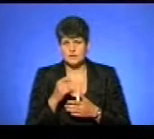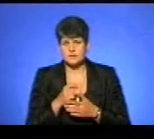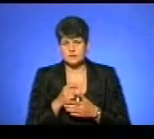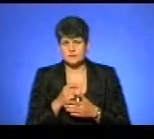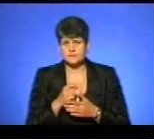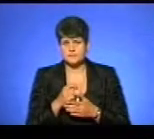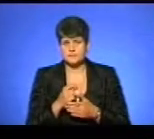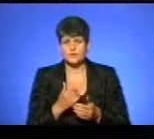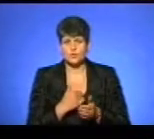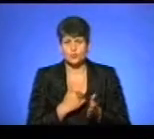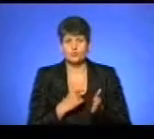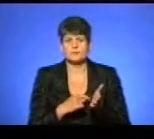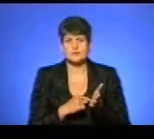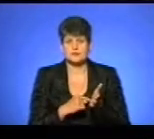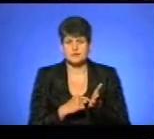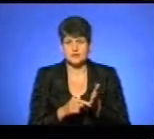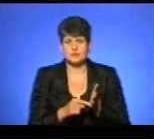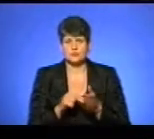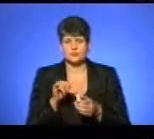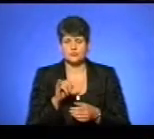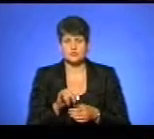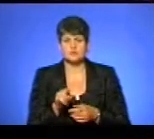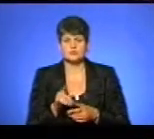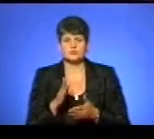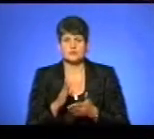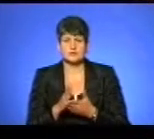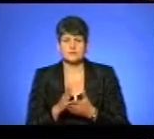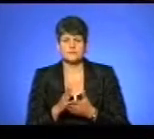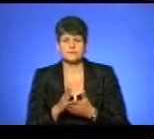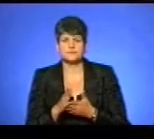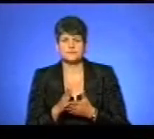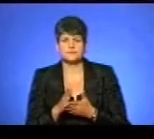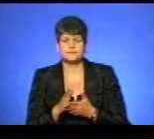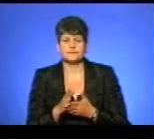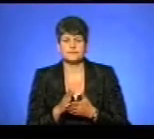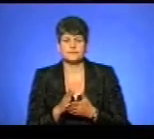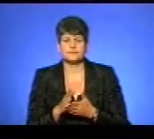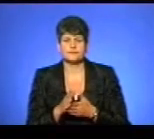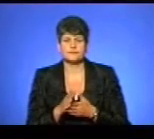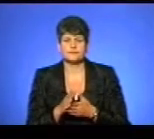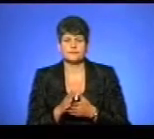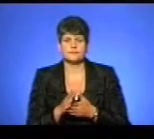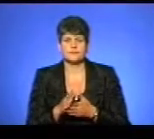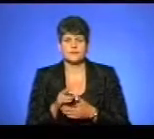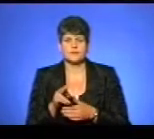Хочу підкреслити, що в нас є тут такі видання, це